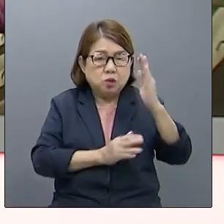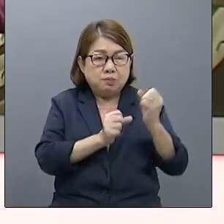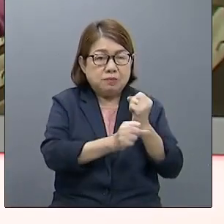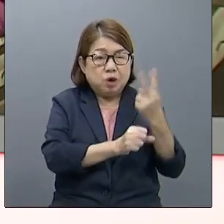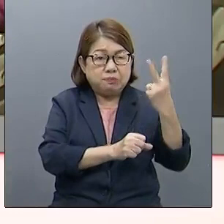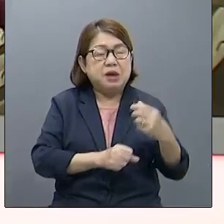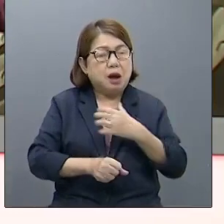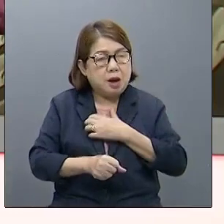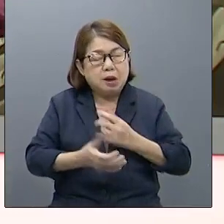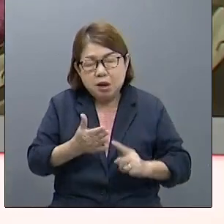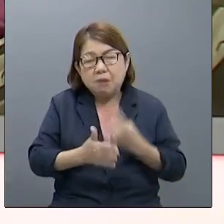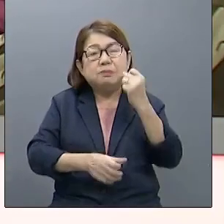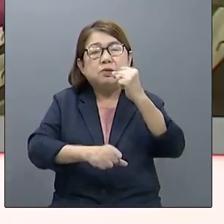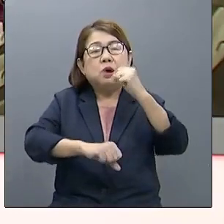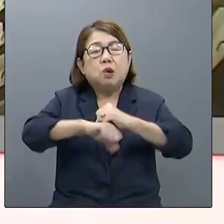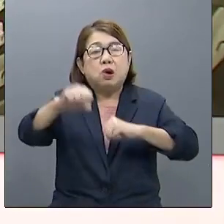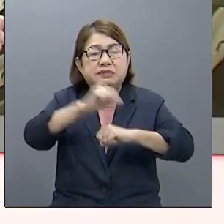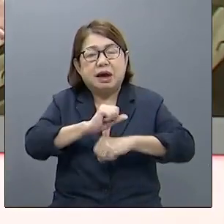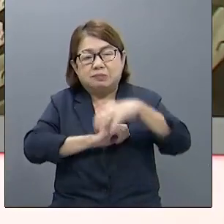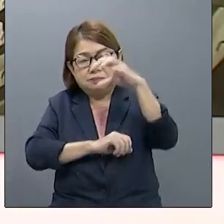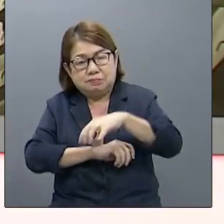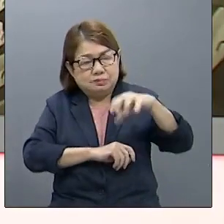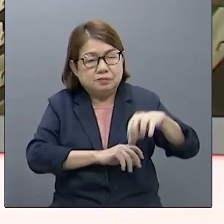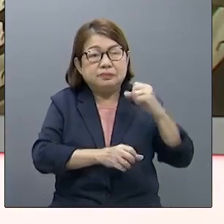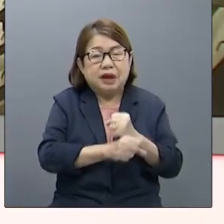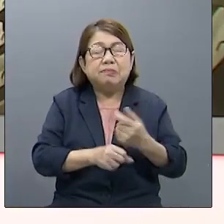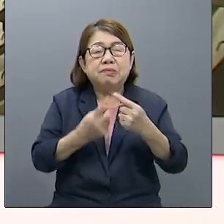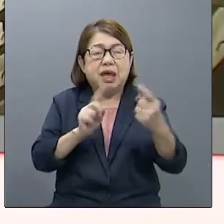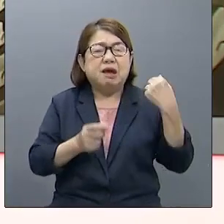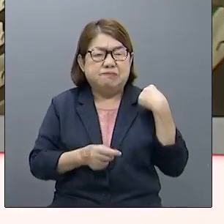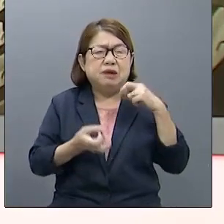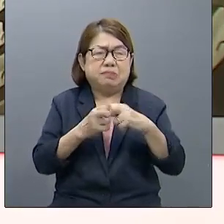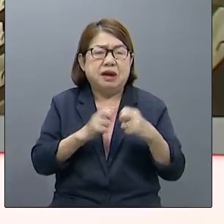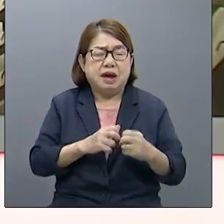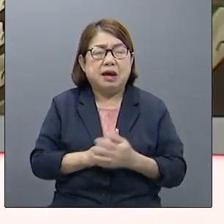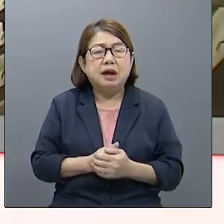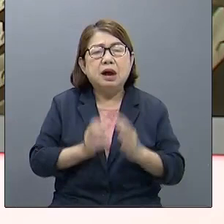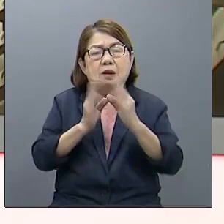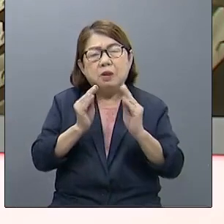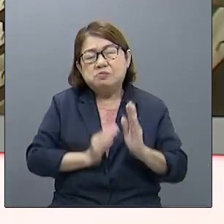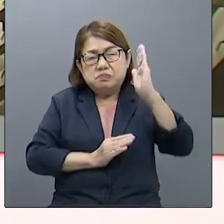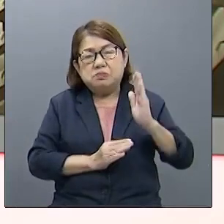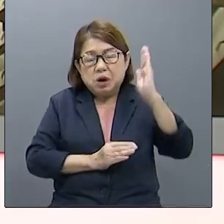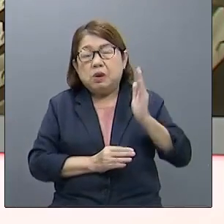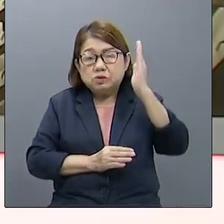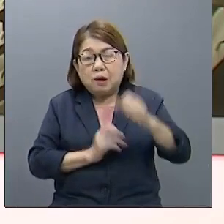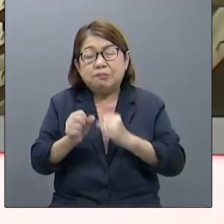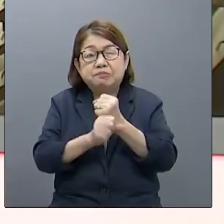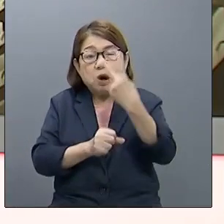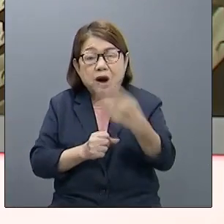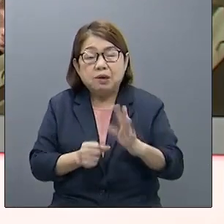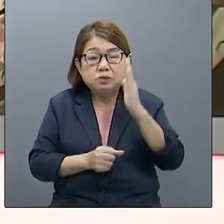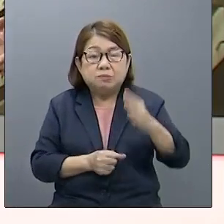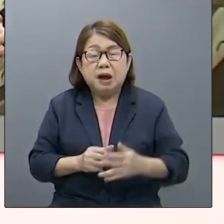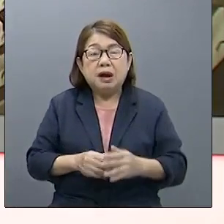การก่อสร้างอาคารรัฐสภาค่ะและมีวิพากษ์วิจารณ์เกิดขึ้นในห้องประชุมว่าจากนั้นล่ะคืออะไรบ้านพักข้าราชการ